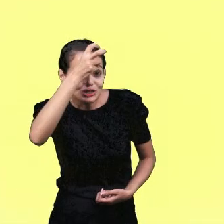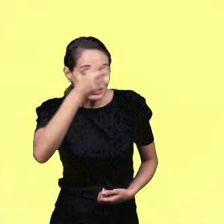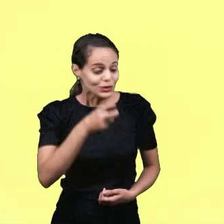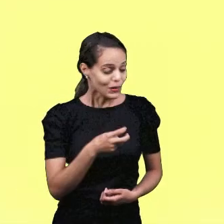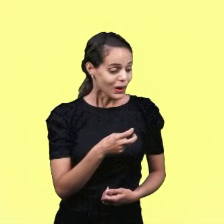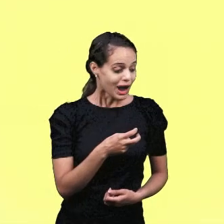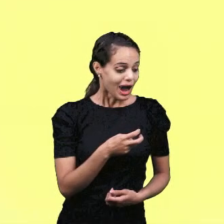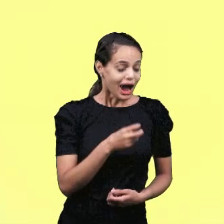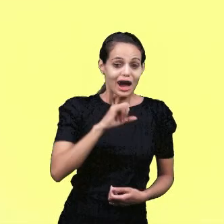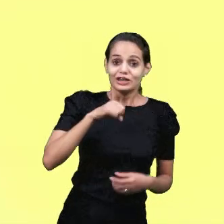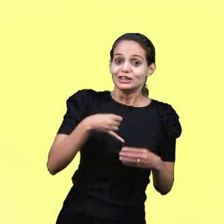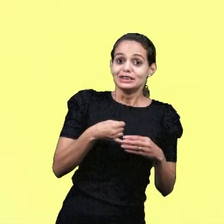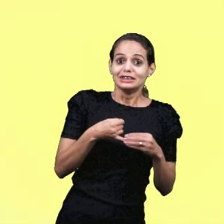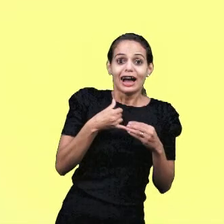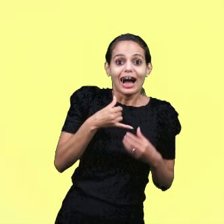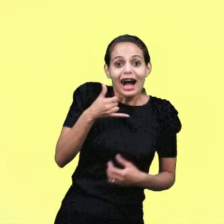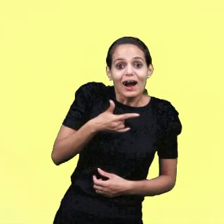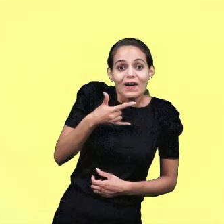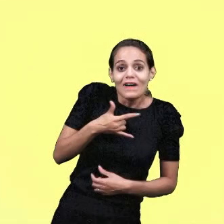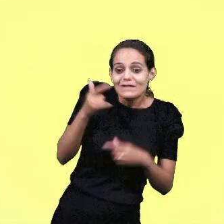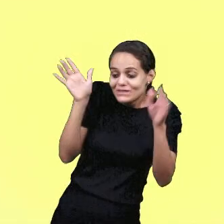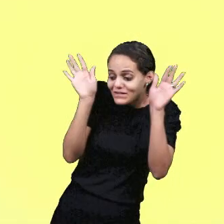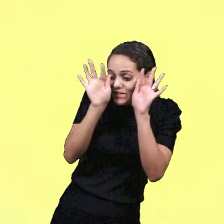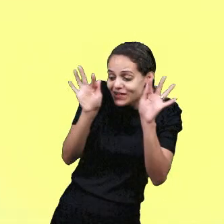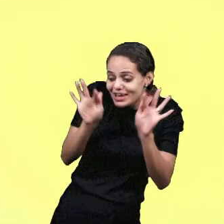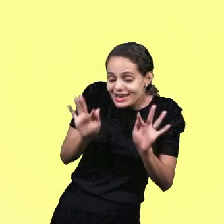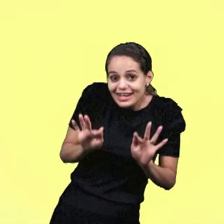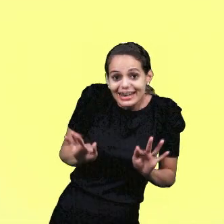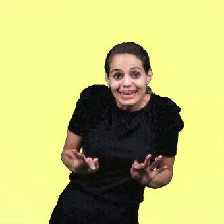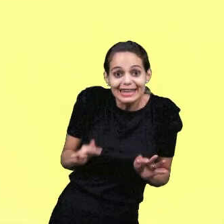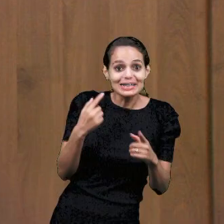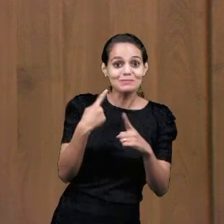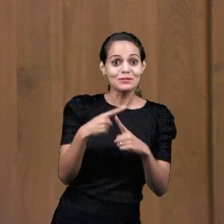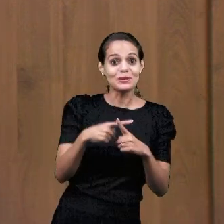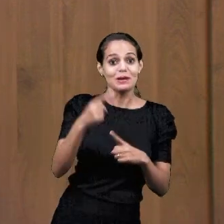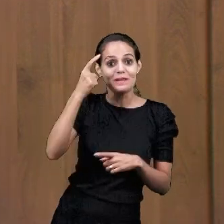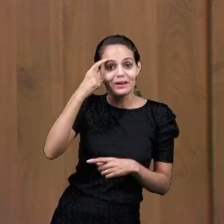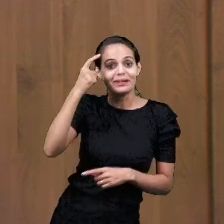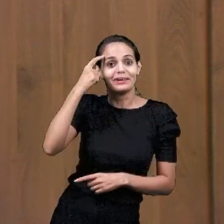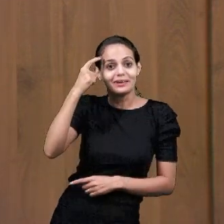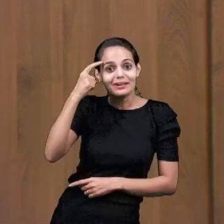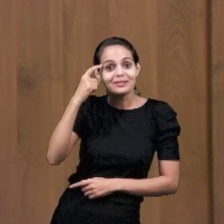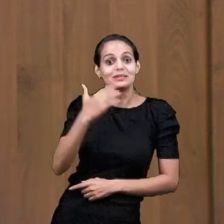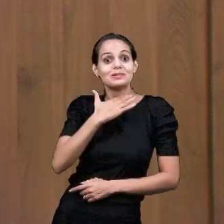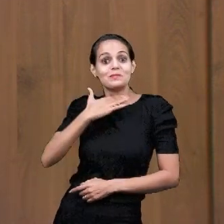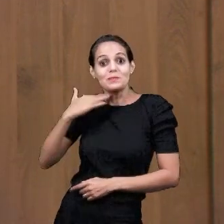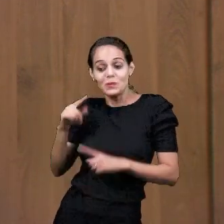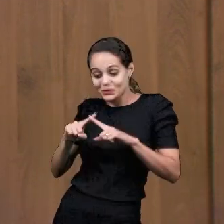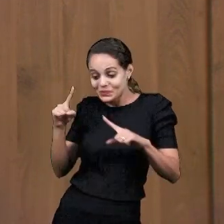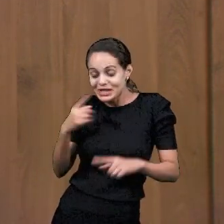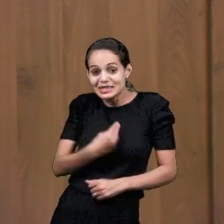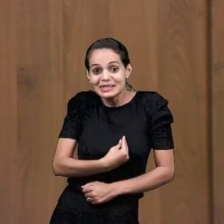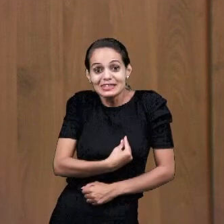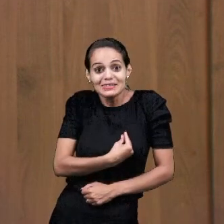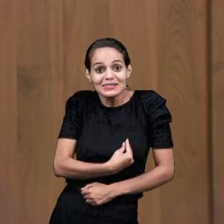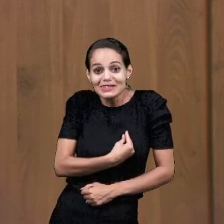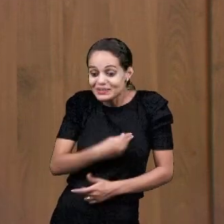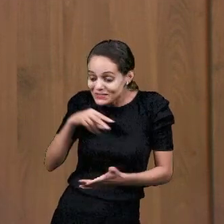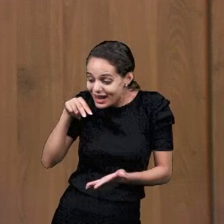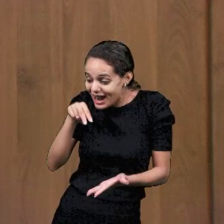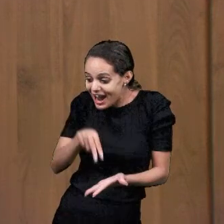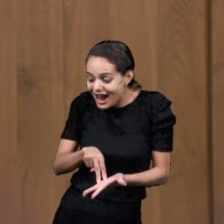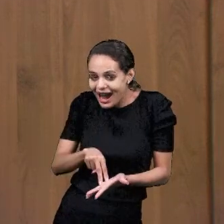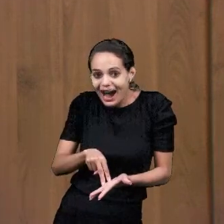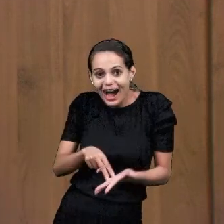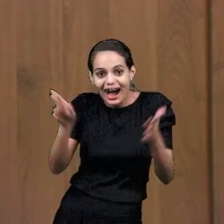ce moment, donc, la famille part en Égypte, va habiter là-bas. Pharaon sépare la